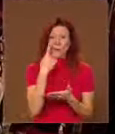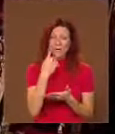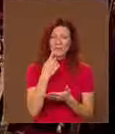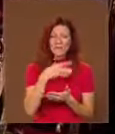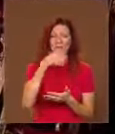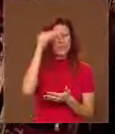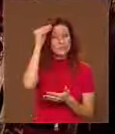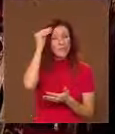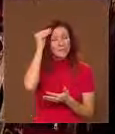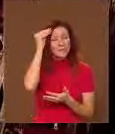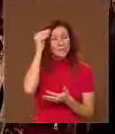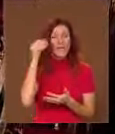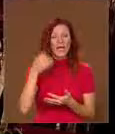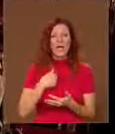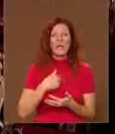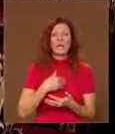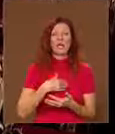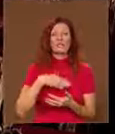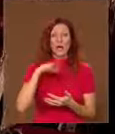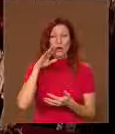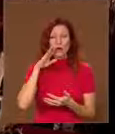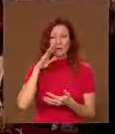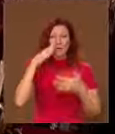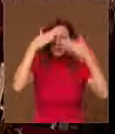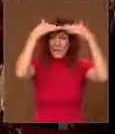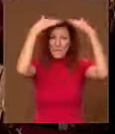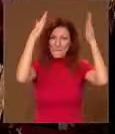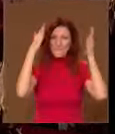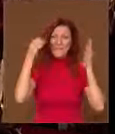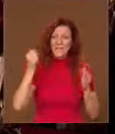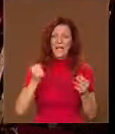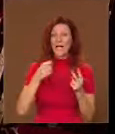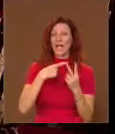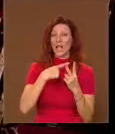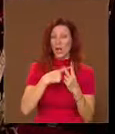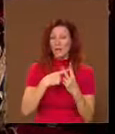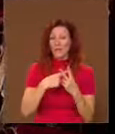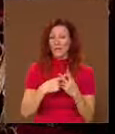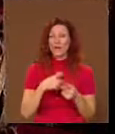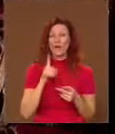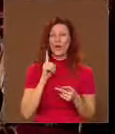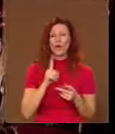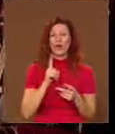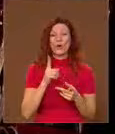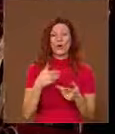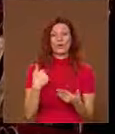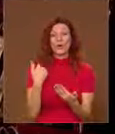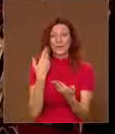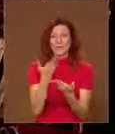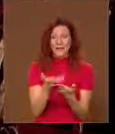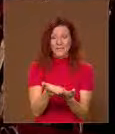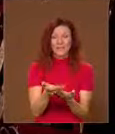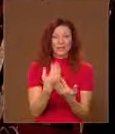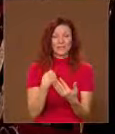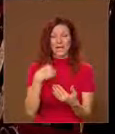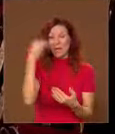Наш отец Неофит, митрополит Софийски и патриарх български, когато си подарил на Твоите свети